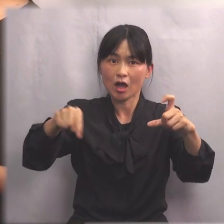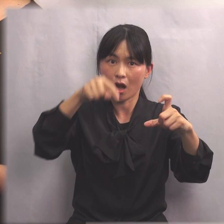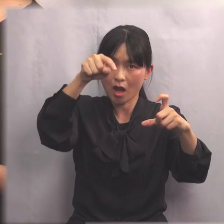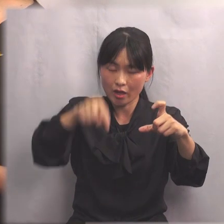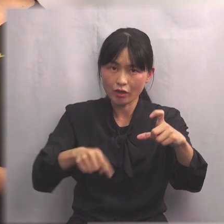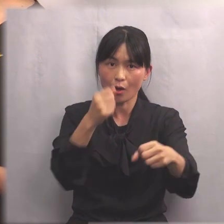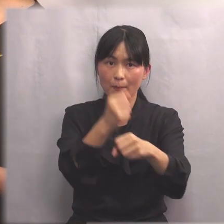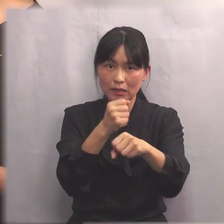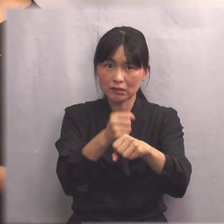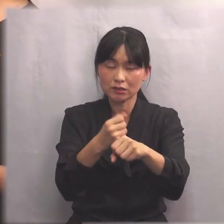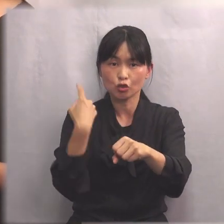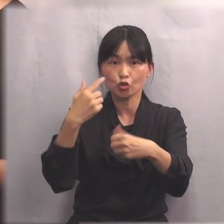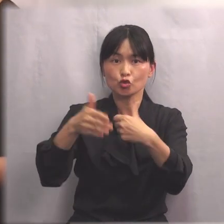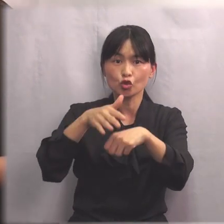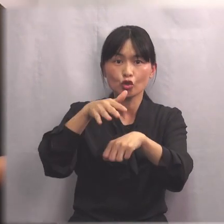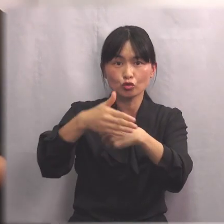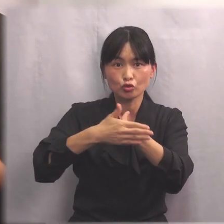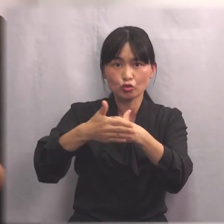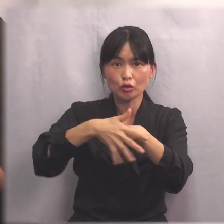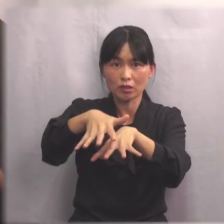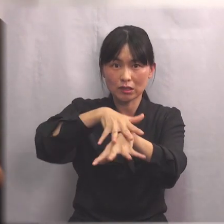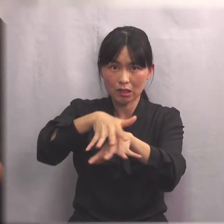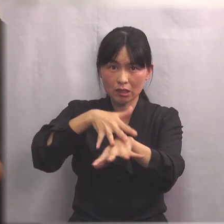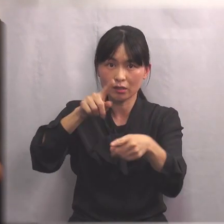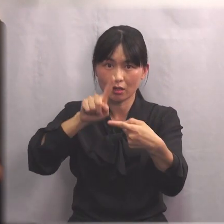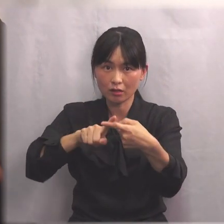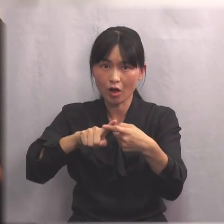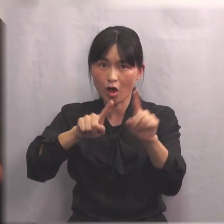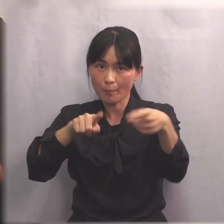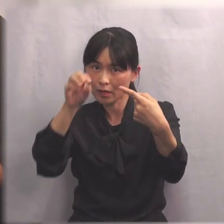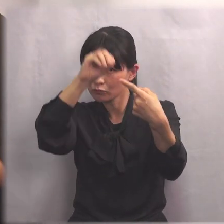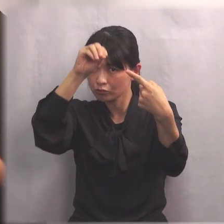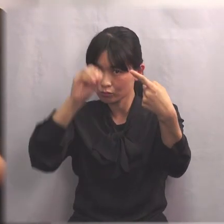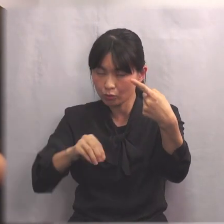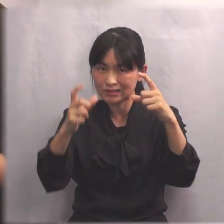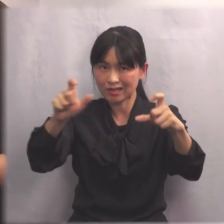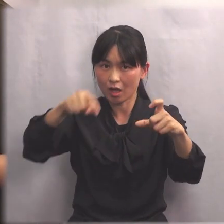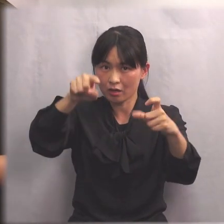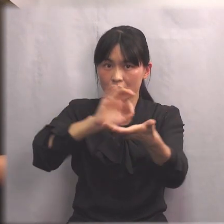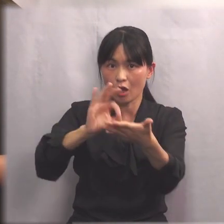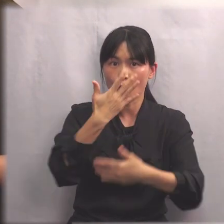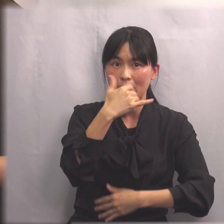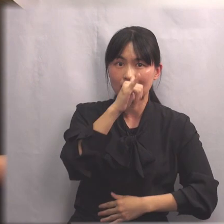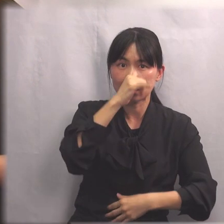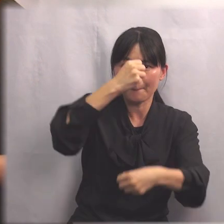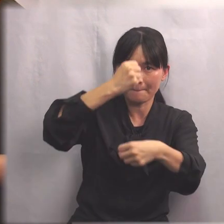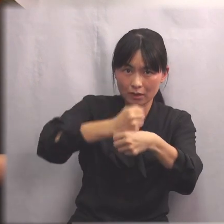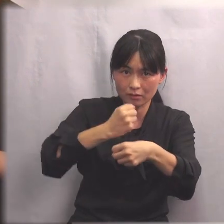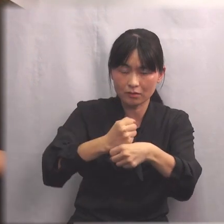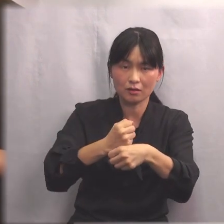또 지역에서 조직한 후원은 100% 지역에서 사용할 수 있도록 하자는 제안도 함께 담았습니다.